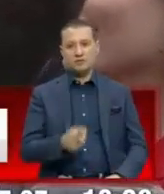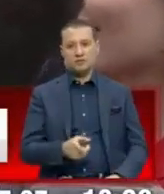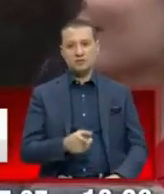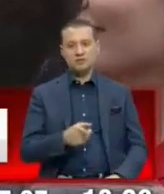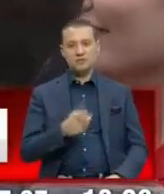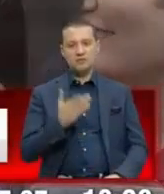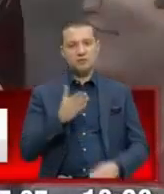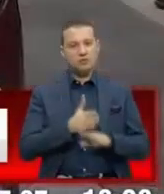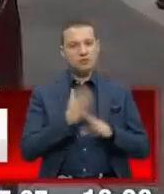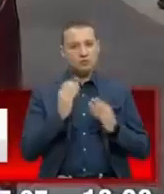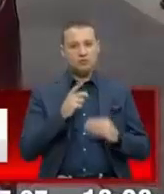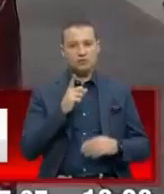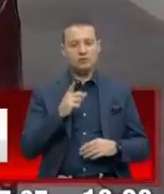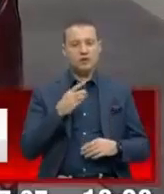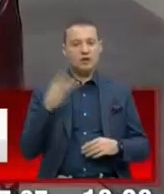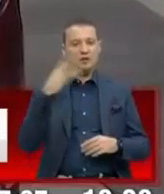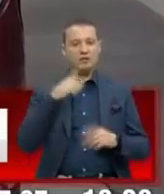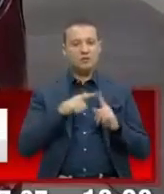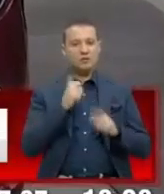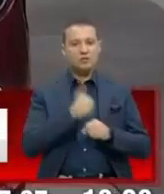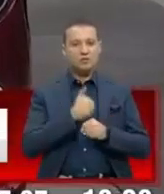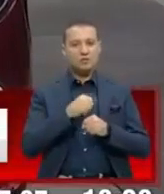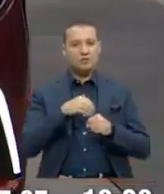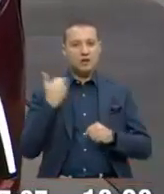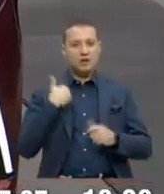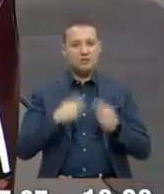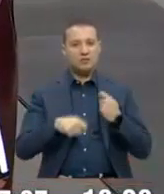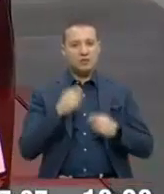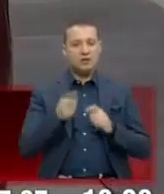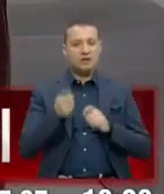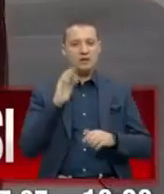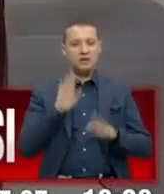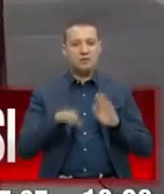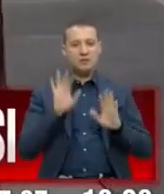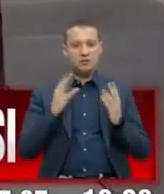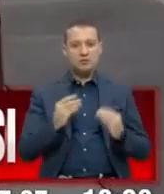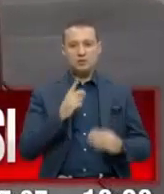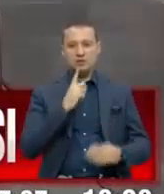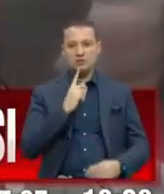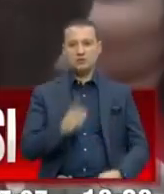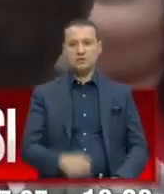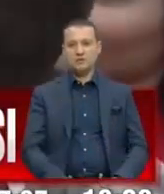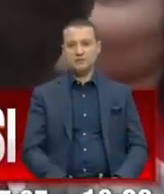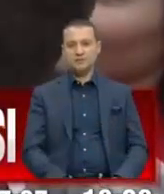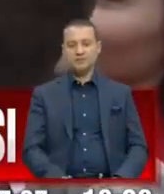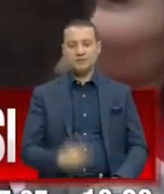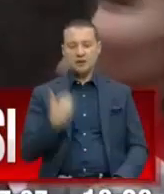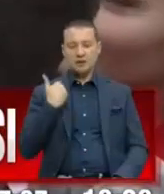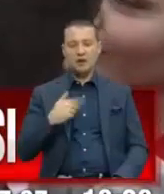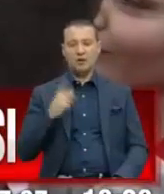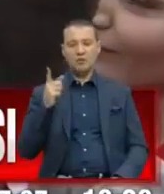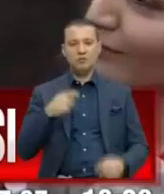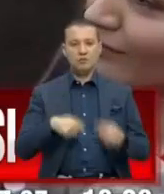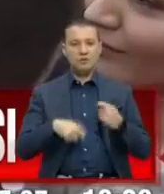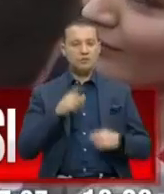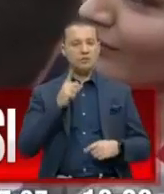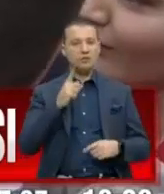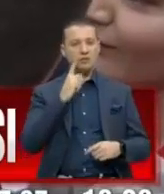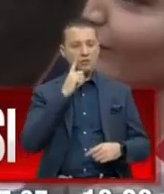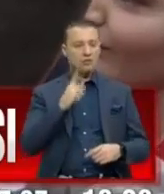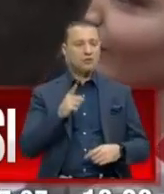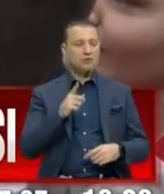Çok isabetli olmuş. Erdoğan TOGG için kamu bankalarının kredi kampanyası başlatabileceğini belirtti. Kamu bankalarının bu